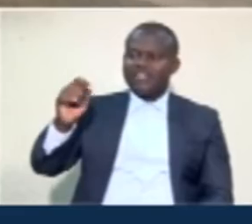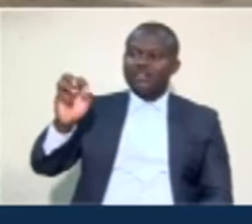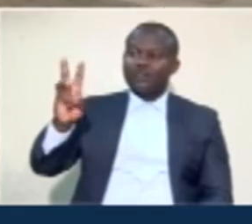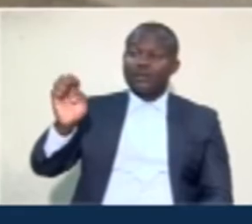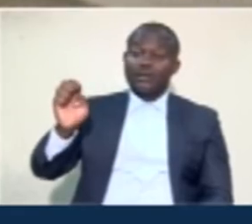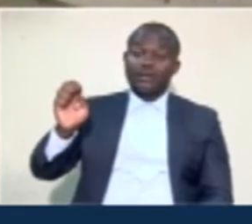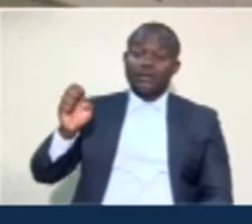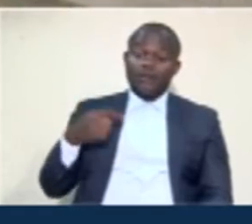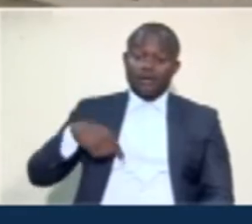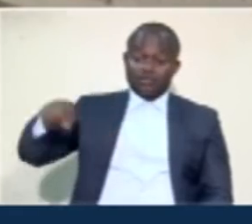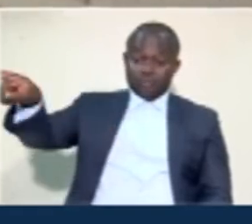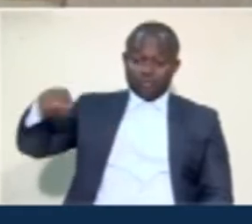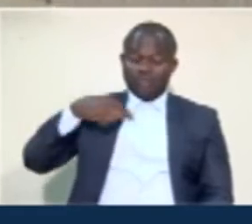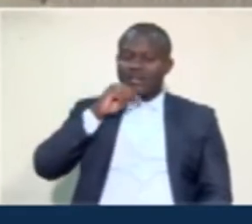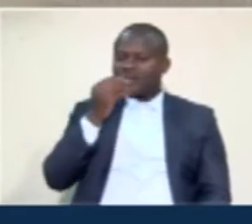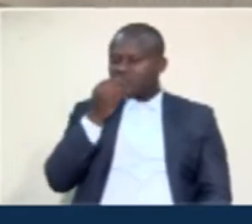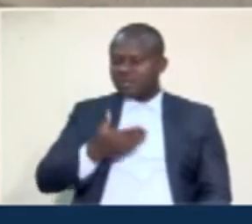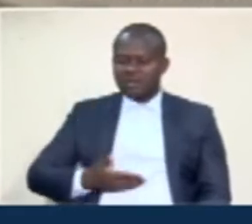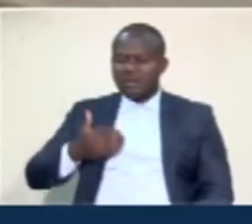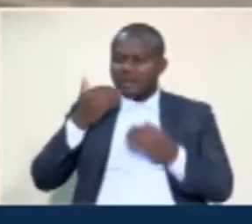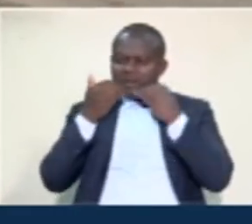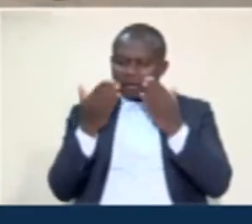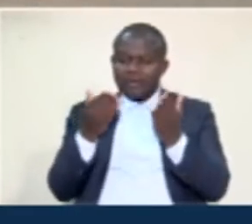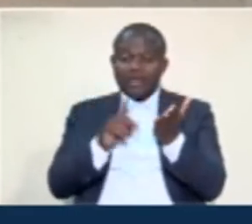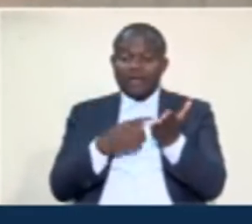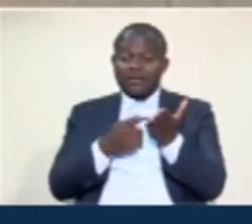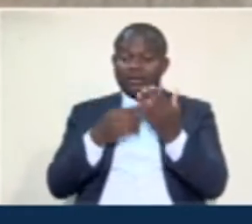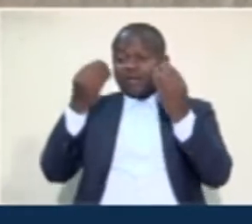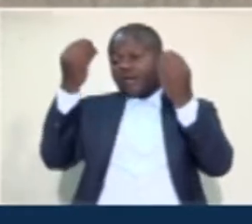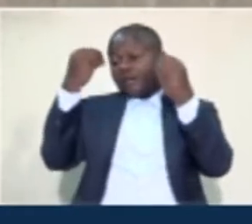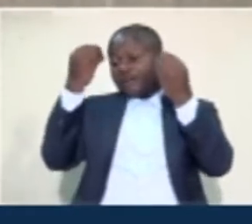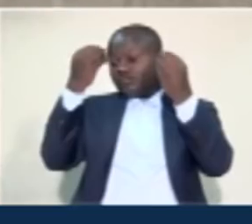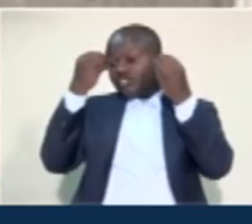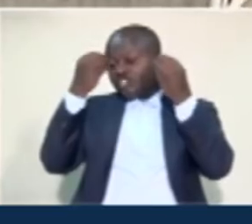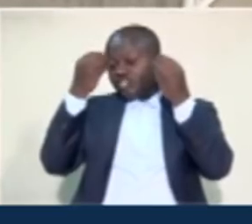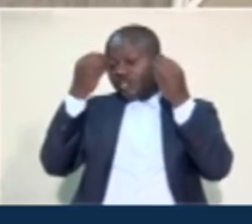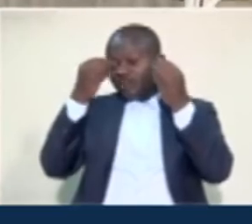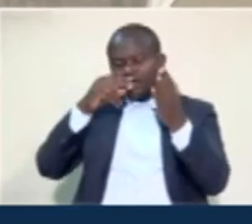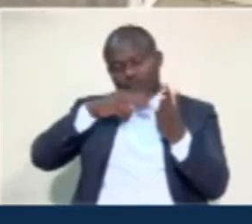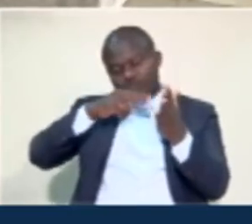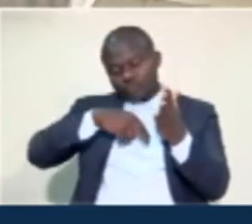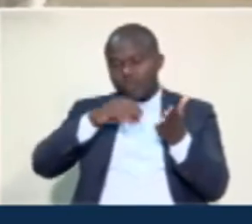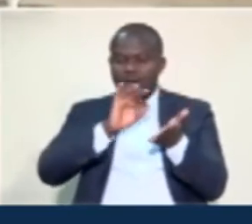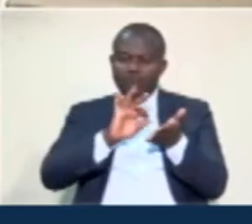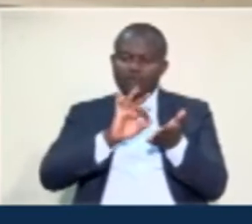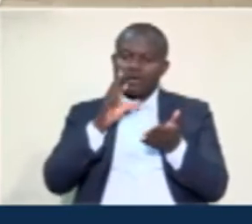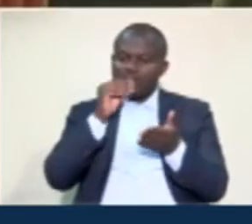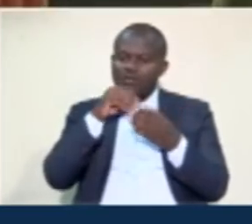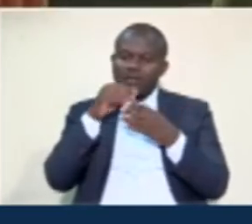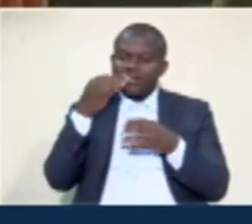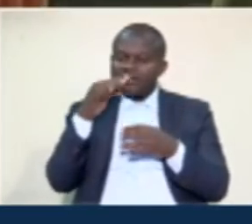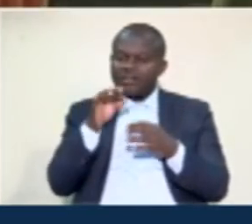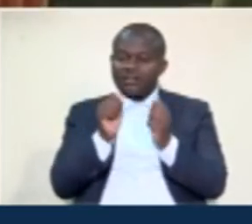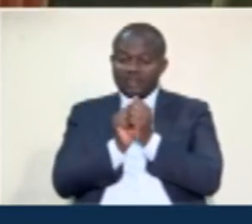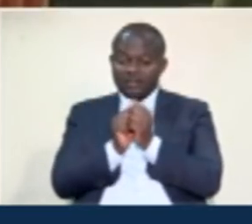ngasubirayo kandi niriwe ubusa. Abazungu bakatwigisha gusoma no kwandika no kuvuga Ikifaransa